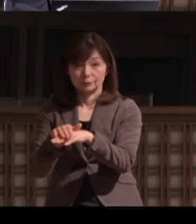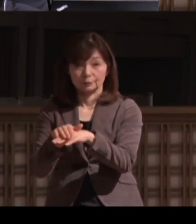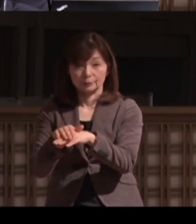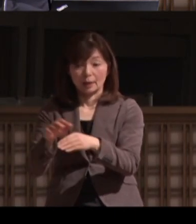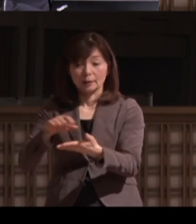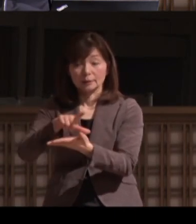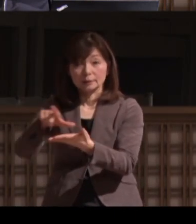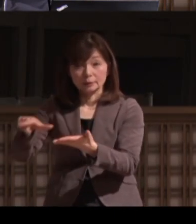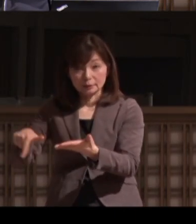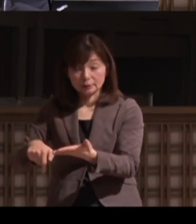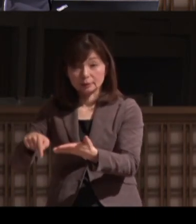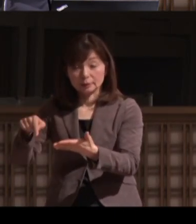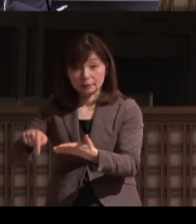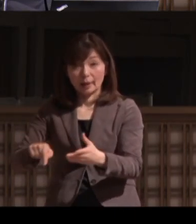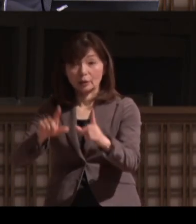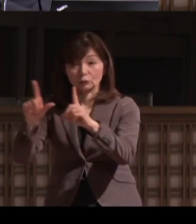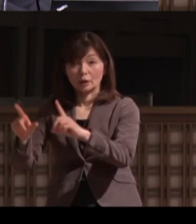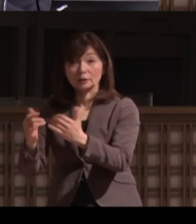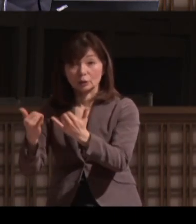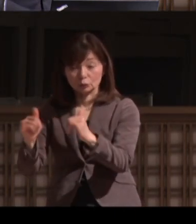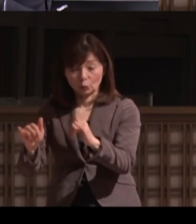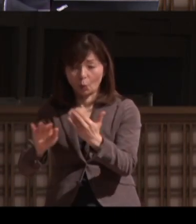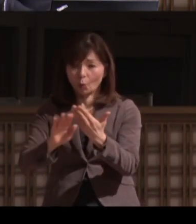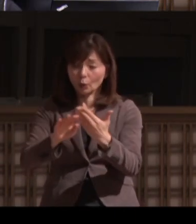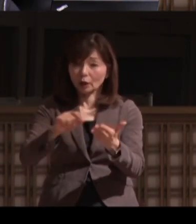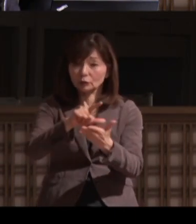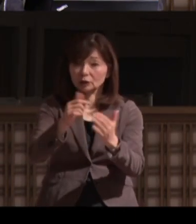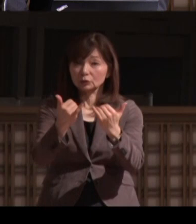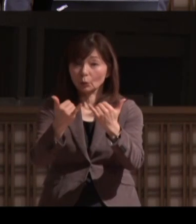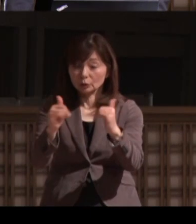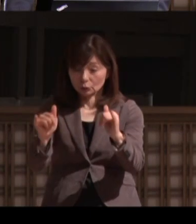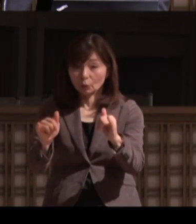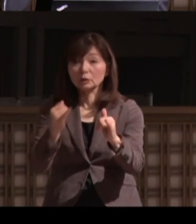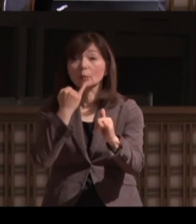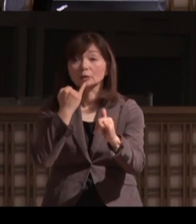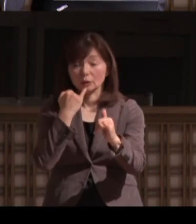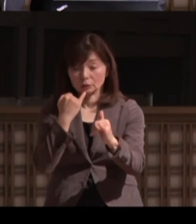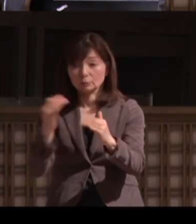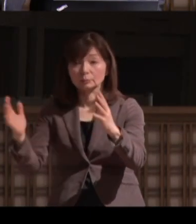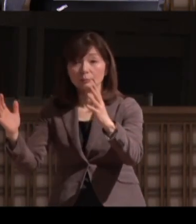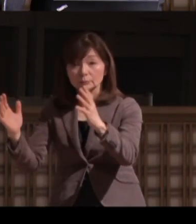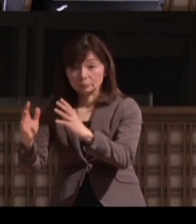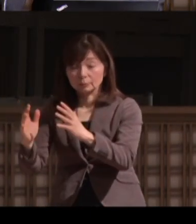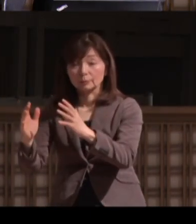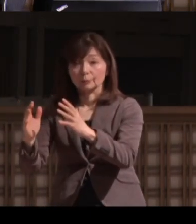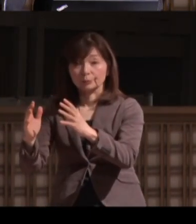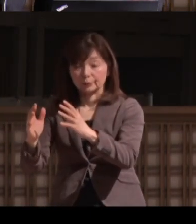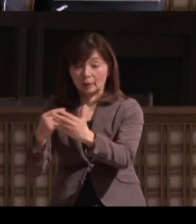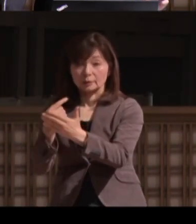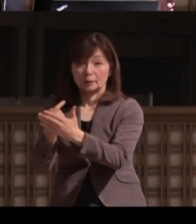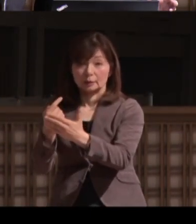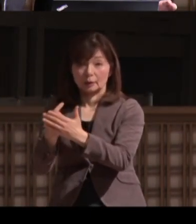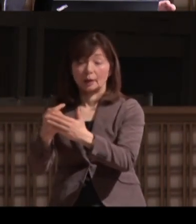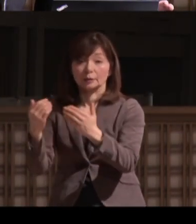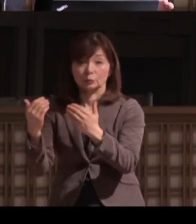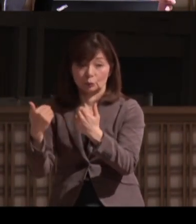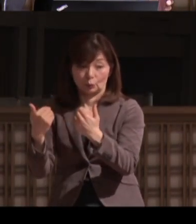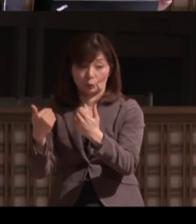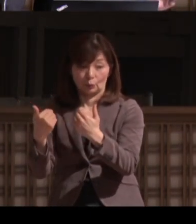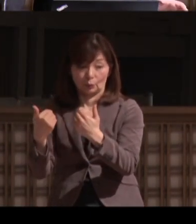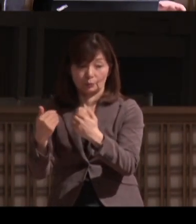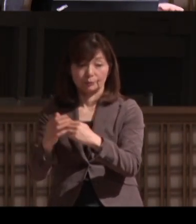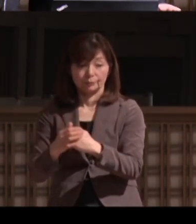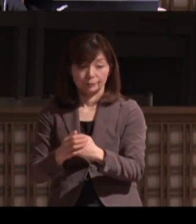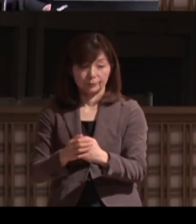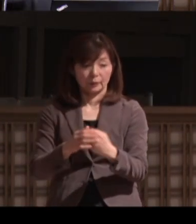のに住んでる方やあるいは住んでない方も含めての住民の三角というのが必要ですそして3番目の拠点が